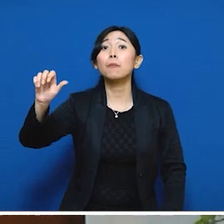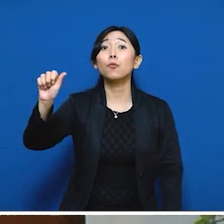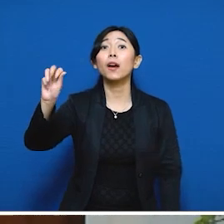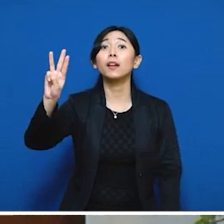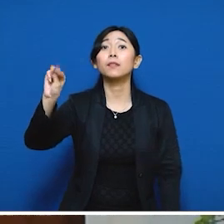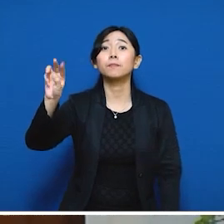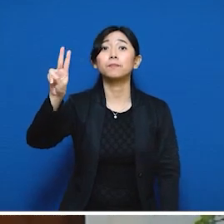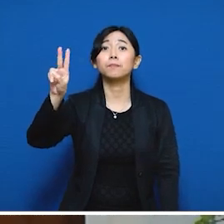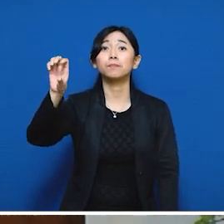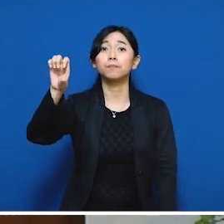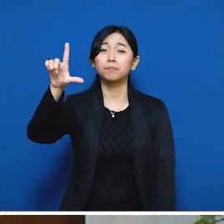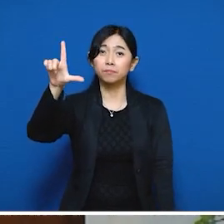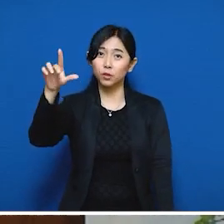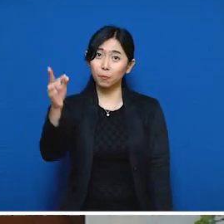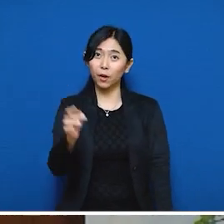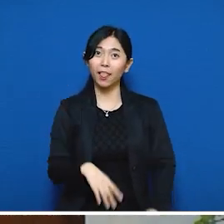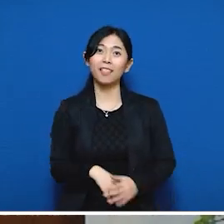masih kecil, masih muda itu.